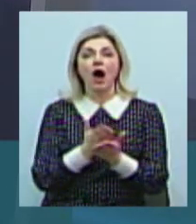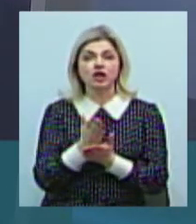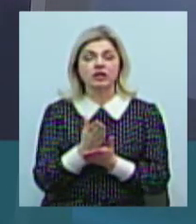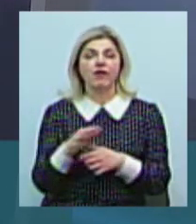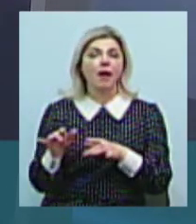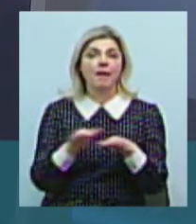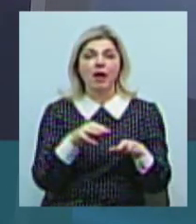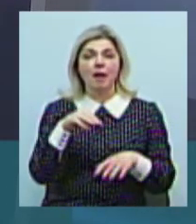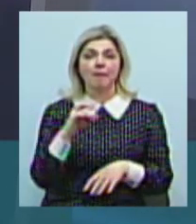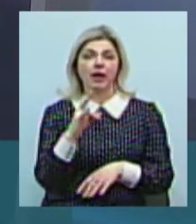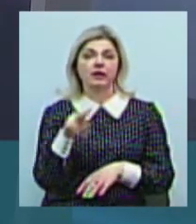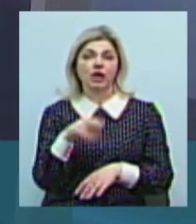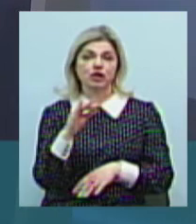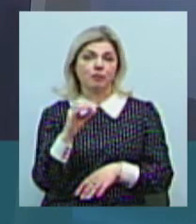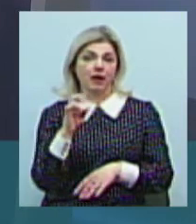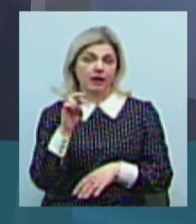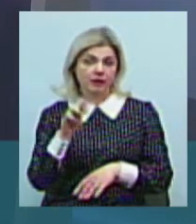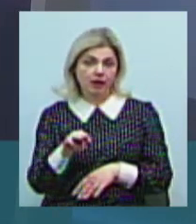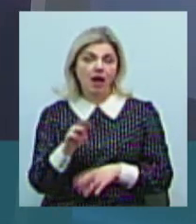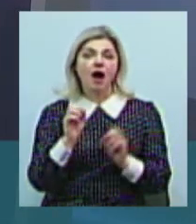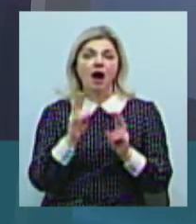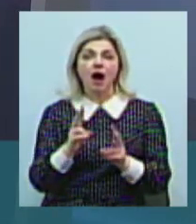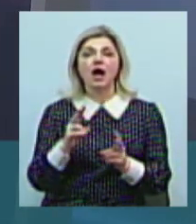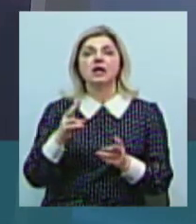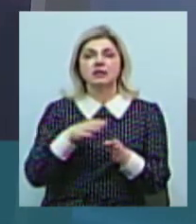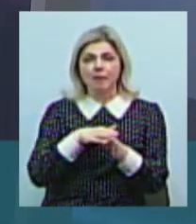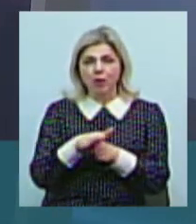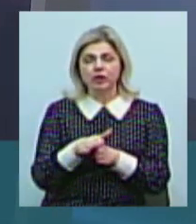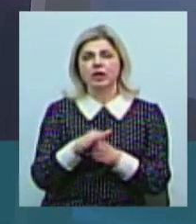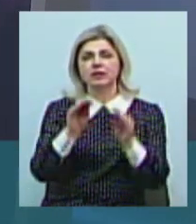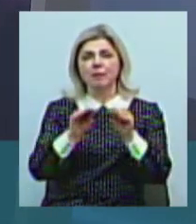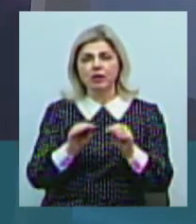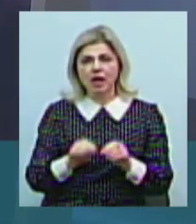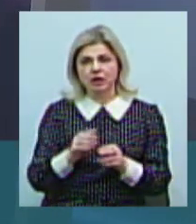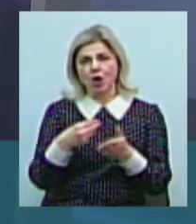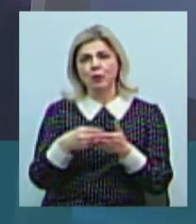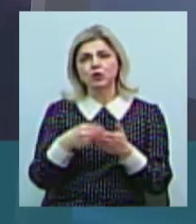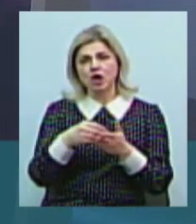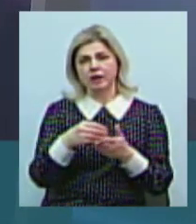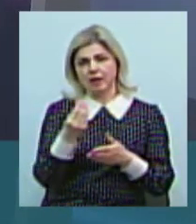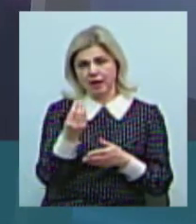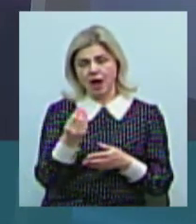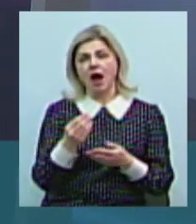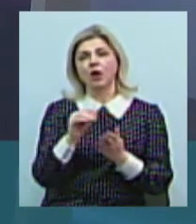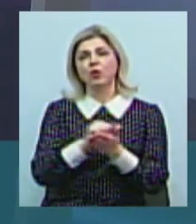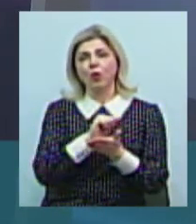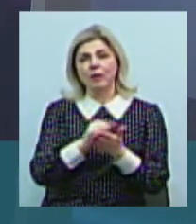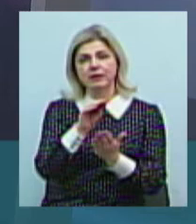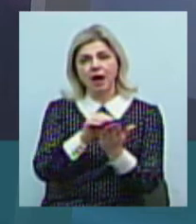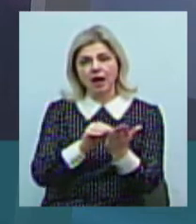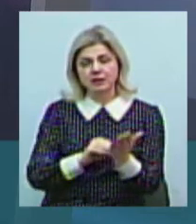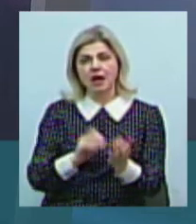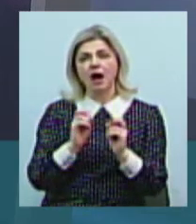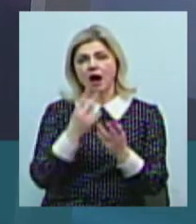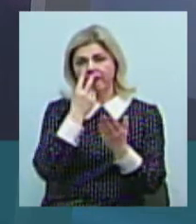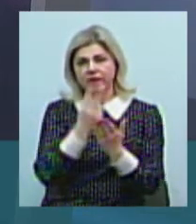том, насколько заполняется качественно бюджетная документация, насколько видно по